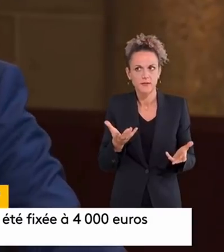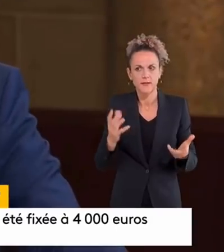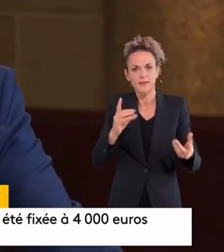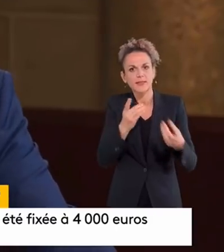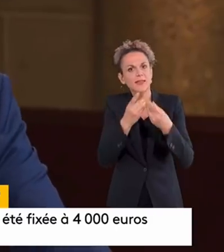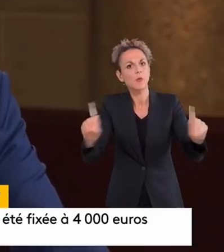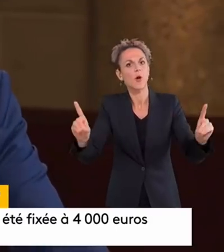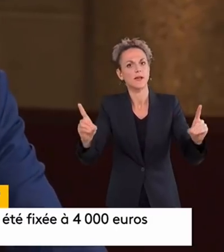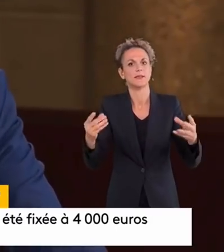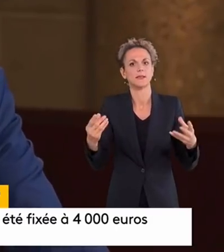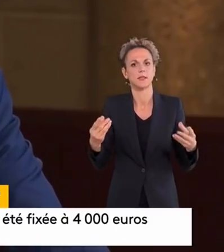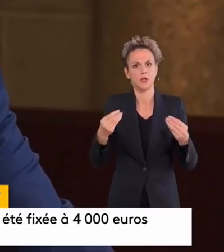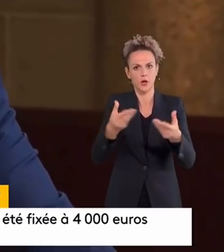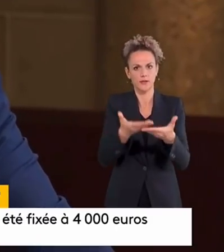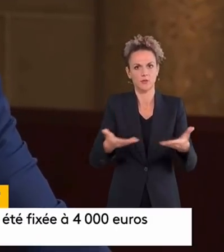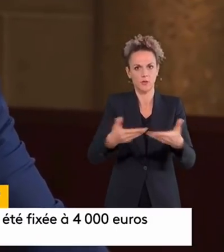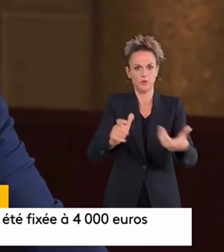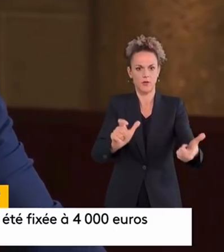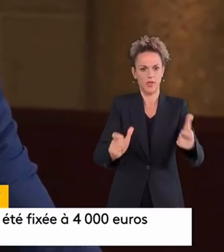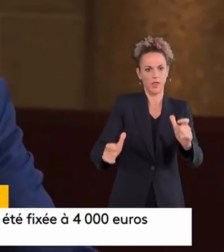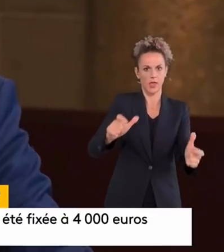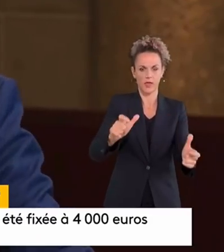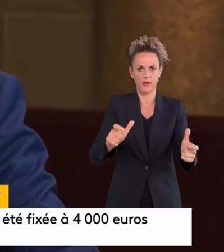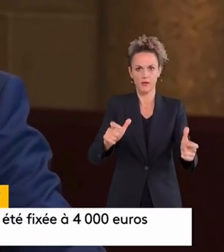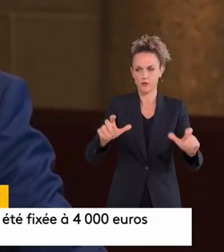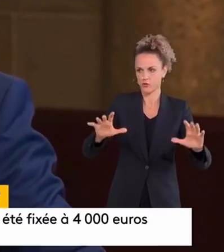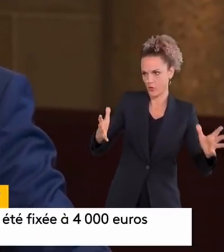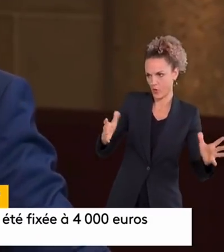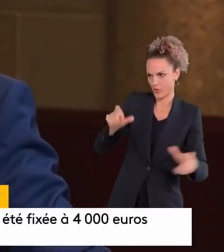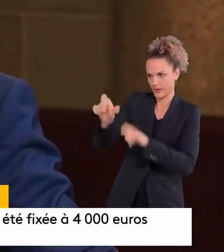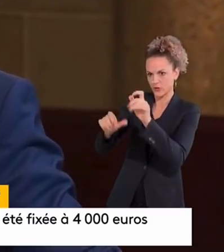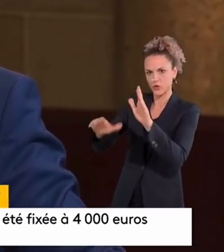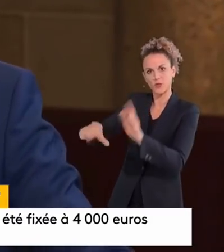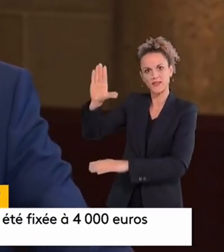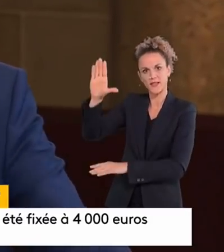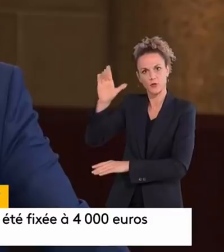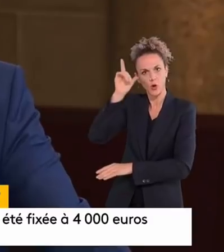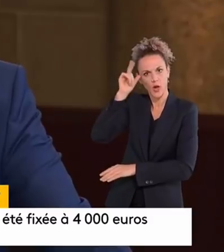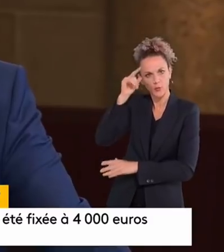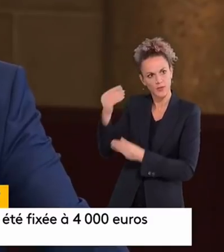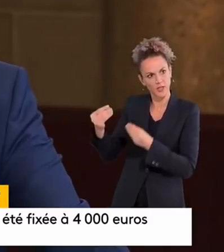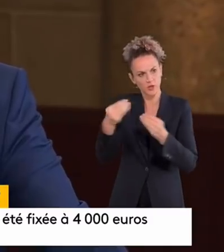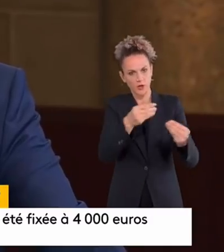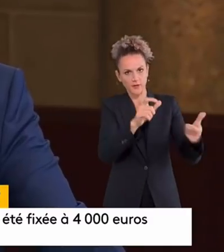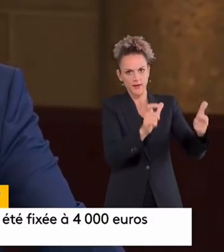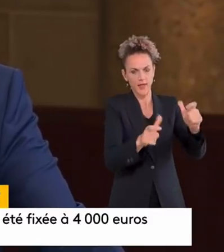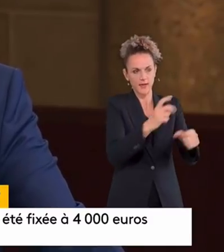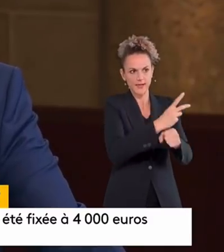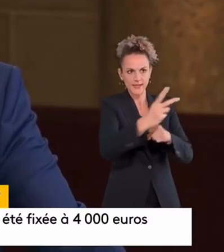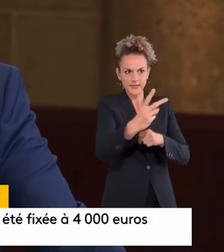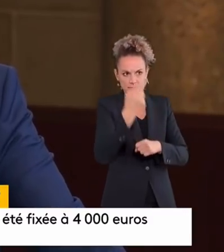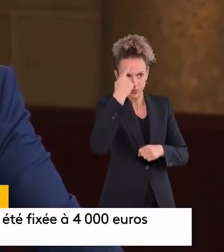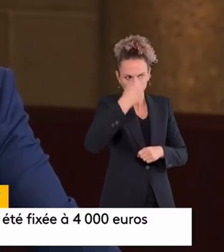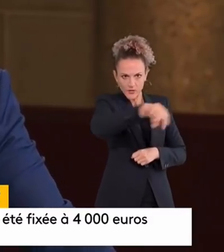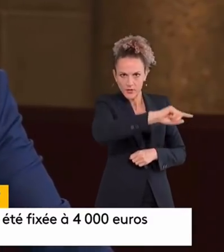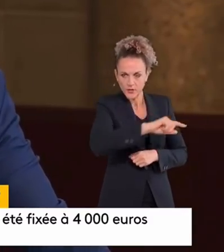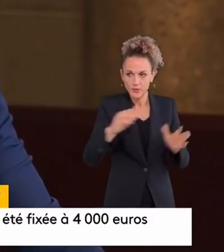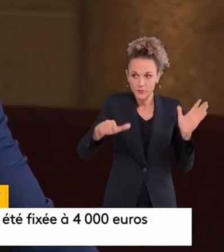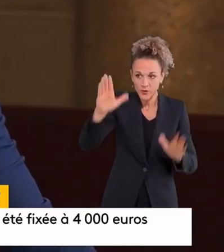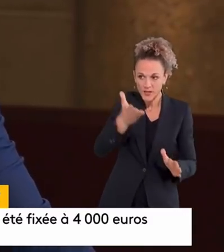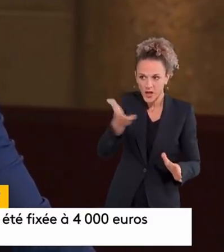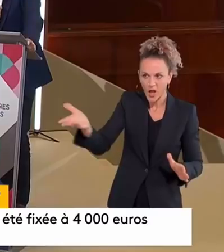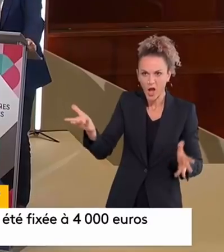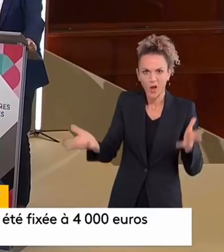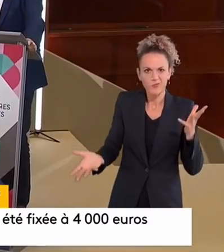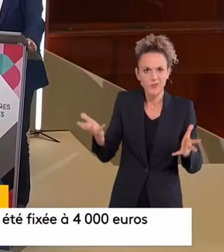démocratie avec des candidatures qui menacent la République. Et donc, si vous m'interrogez sur des